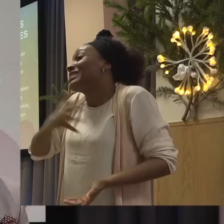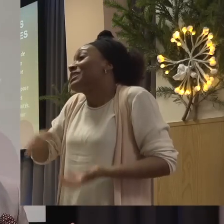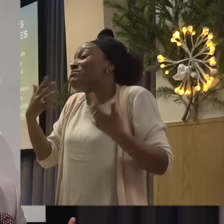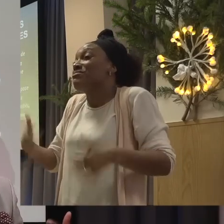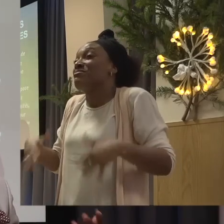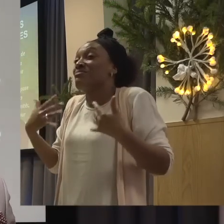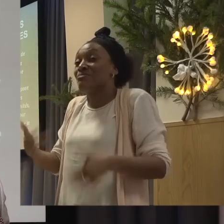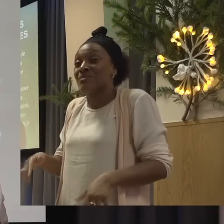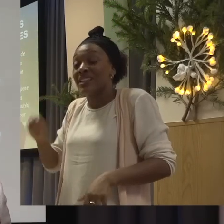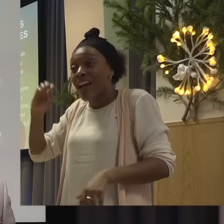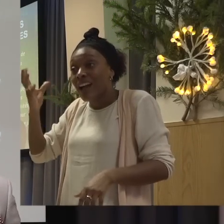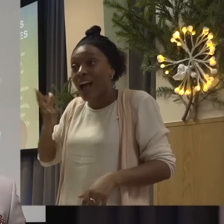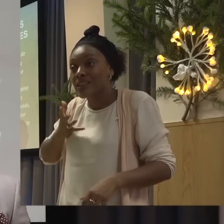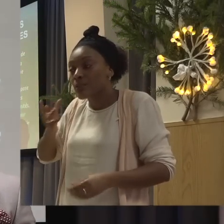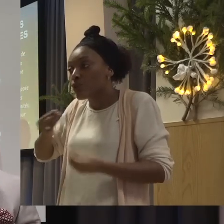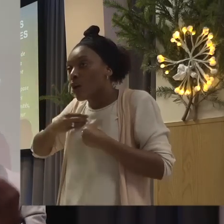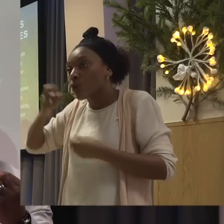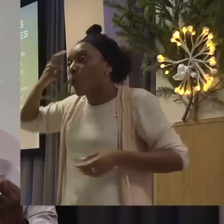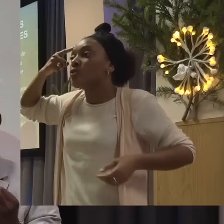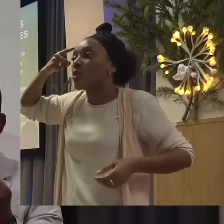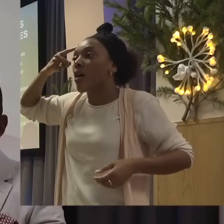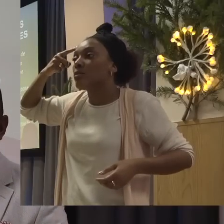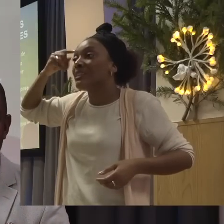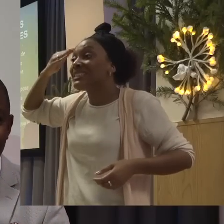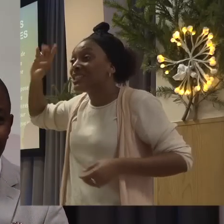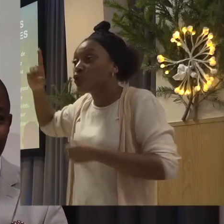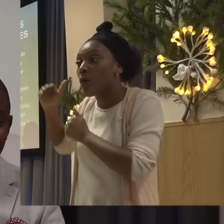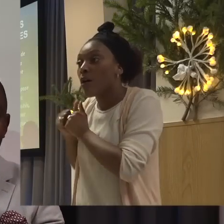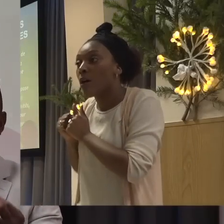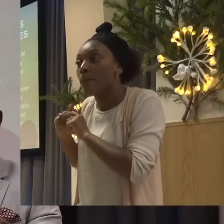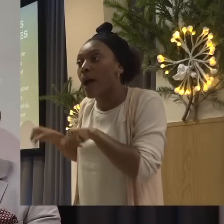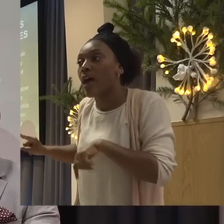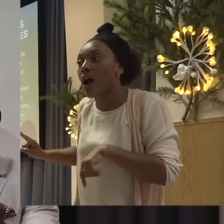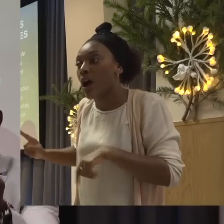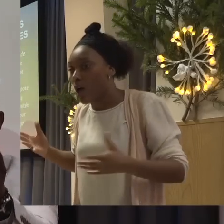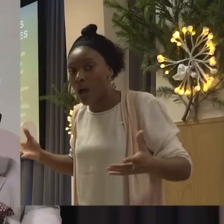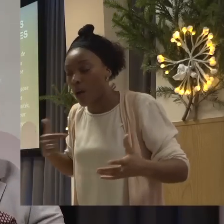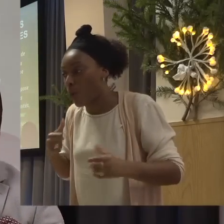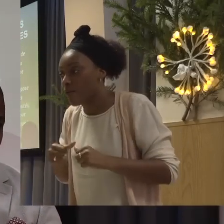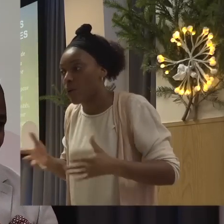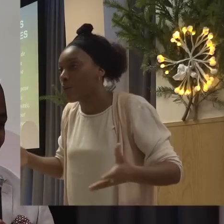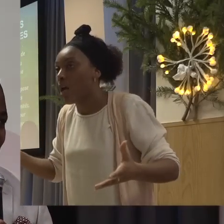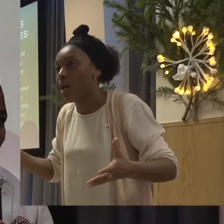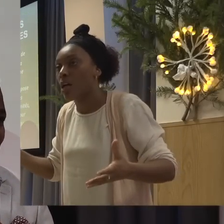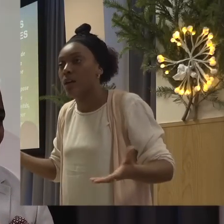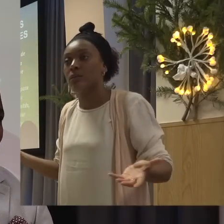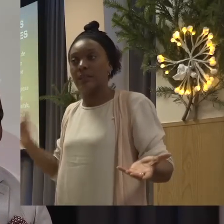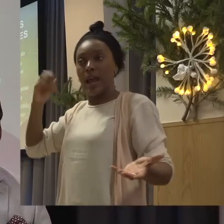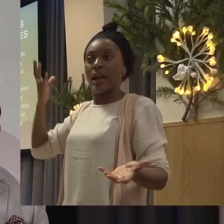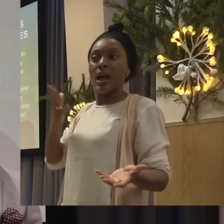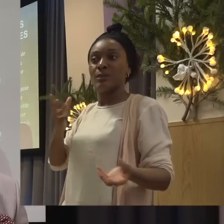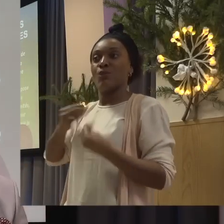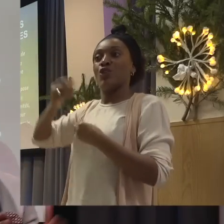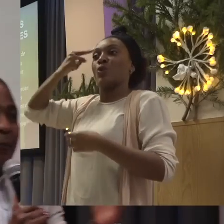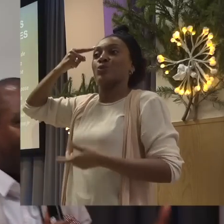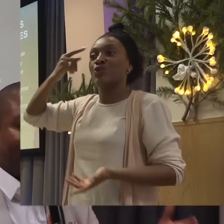nous fait prendre conscience que si Dieu n'était pas avec nous, peut-être qu'aujourd'hui nous ne serons pas là où nous sommes aujourd'hui. Si